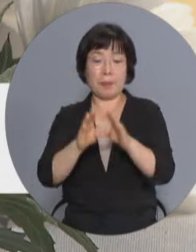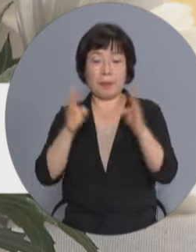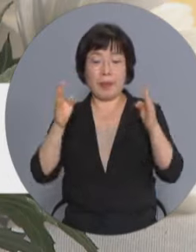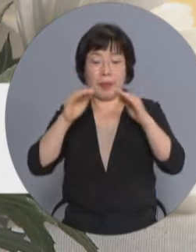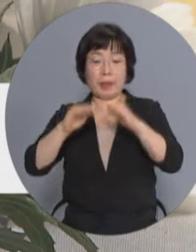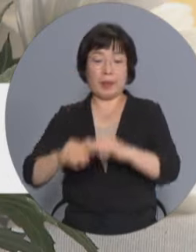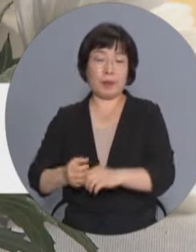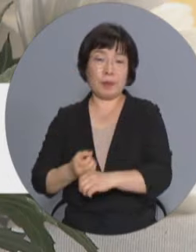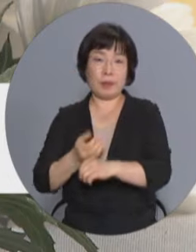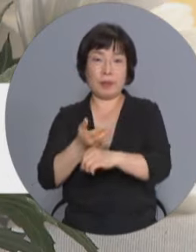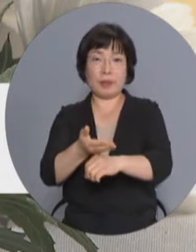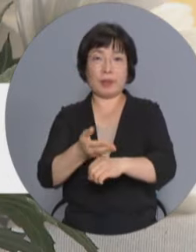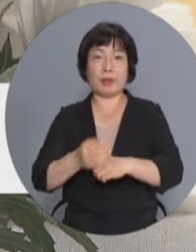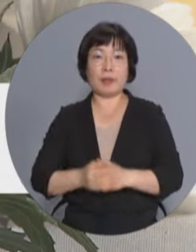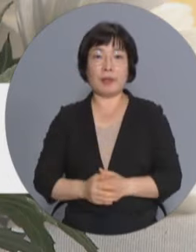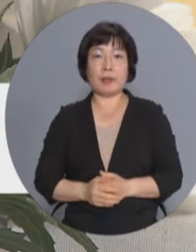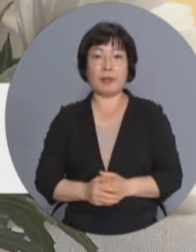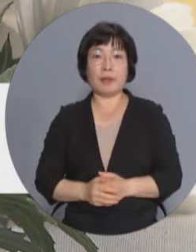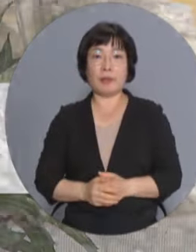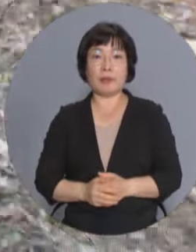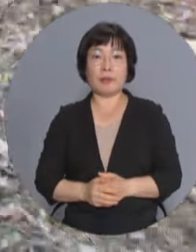열렸습니다 유민호